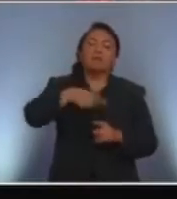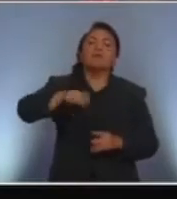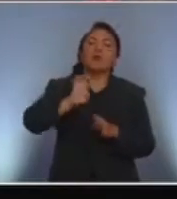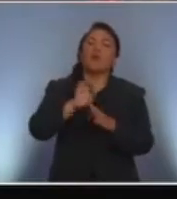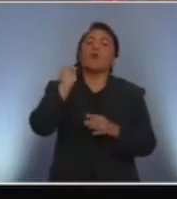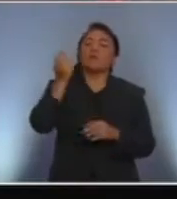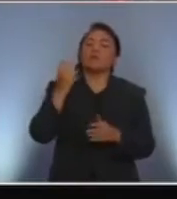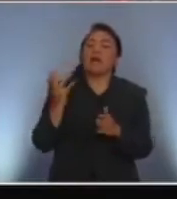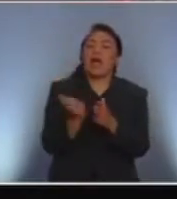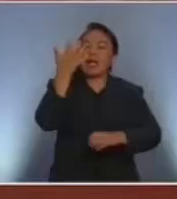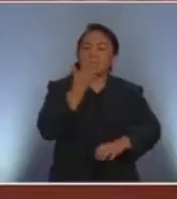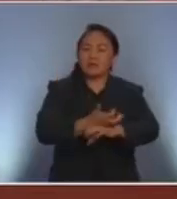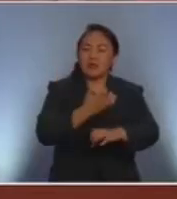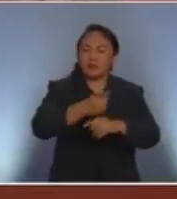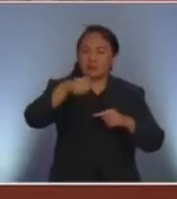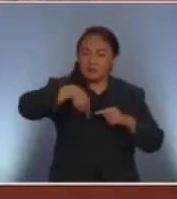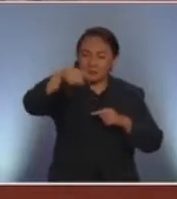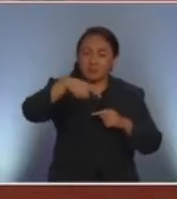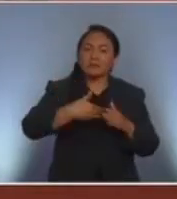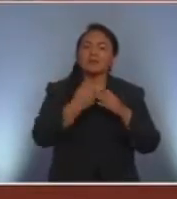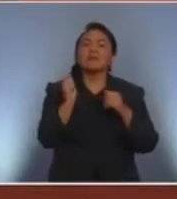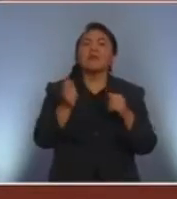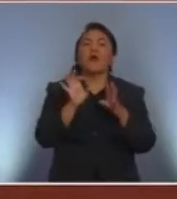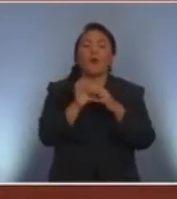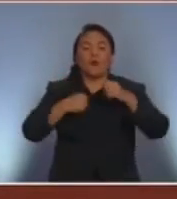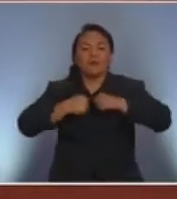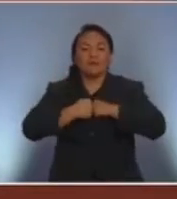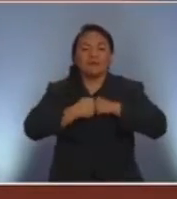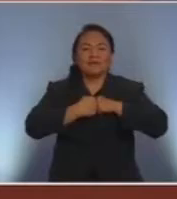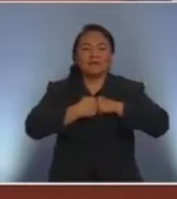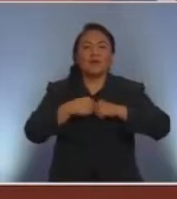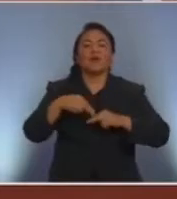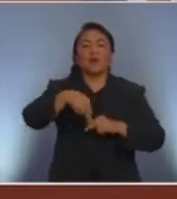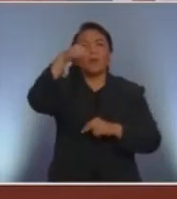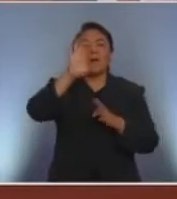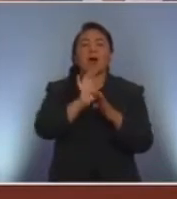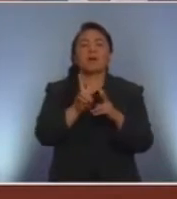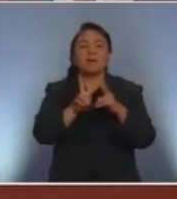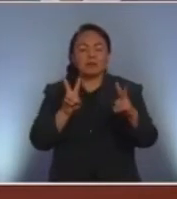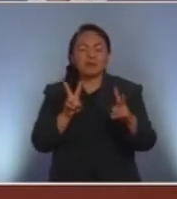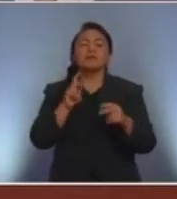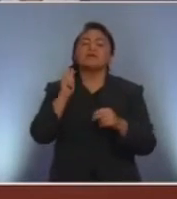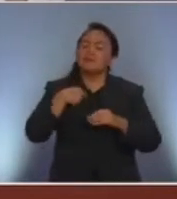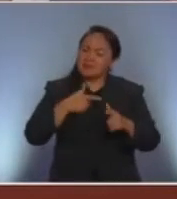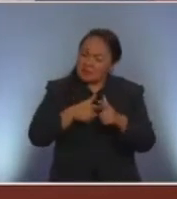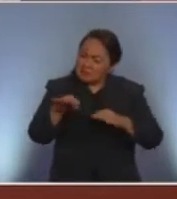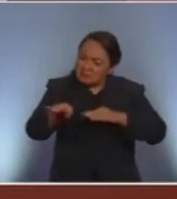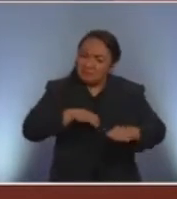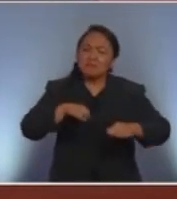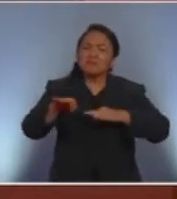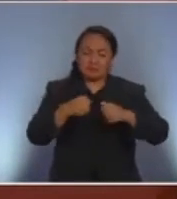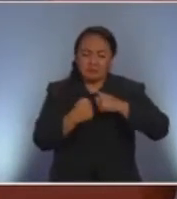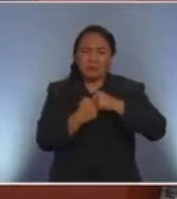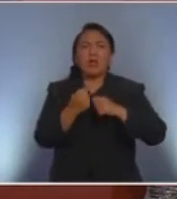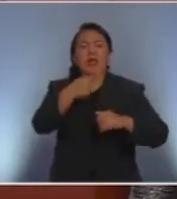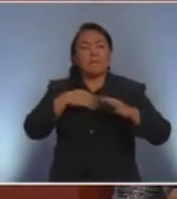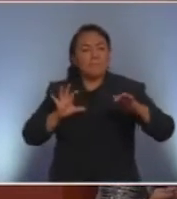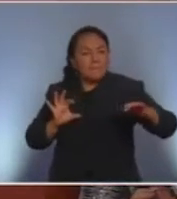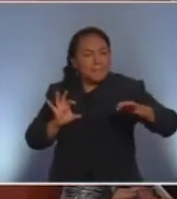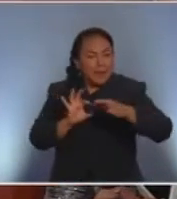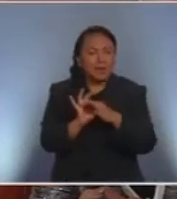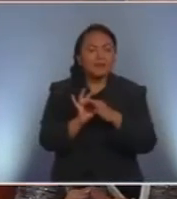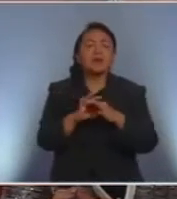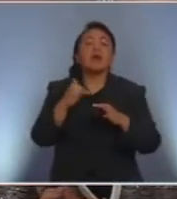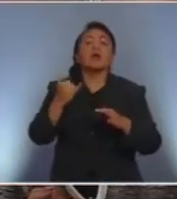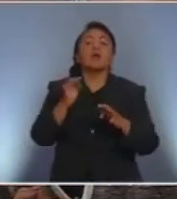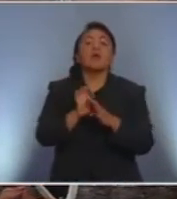ါမက္ဆီကိုနိုင်ငံမှာဒီနေ့တဲ့အသက်ခံရသူဦးရေဟာယင်းကဖိလစ်ဂက်ဒရန်ခေါင်းဆောင်နဲ့အစိုးရပြုတ်လုခဲ့တဲ့မူရည်စည်းဝါးတိုက်ဖြတ်မှုစစ်ဆင်ရေးအထက်မှာတည်